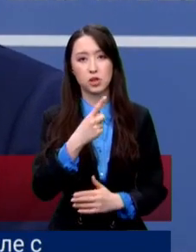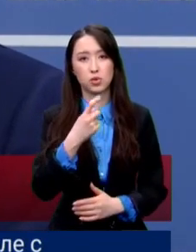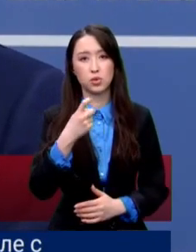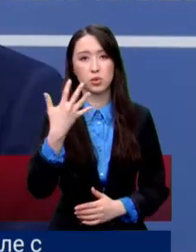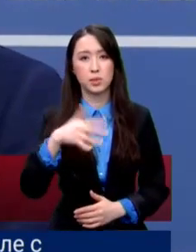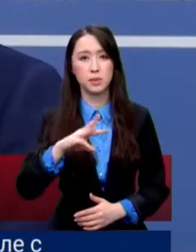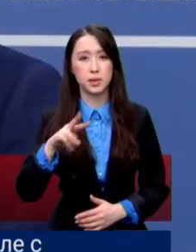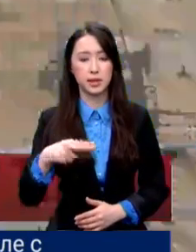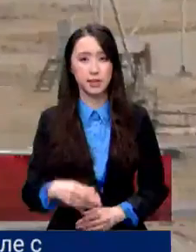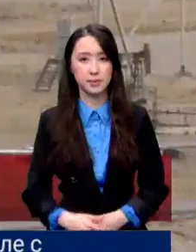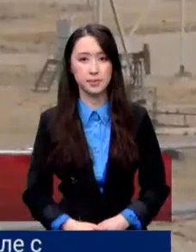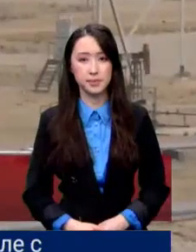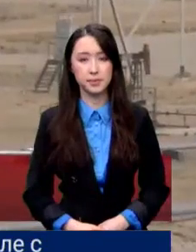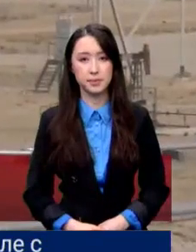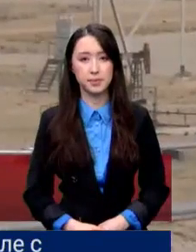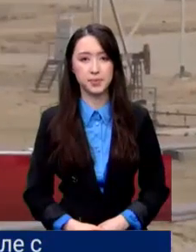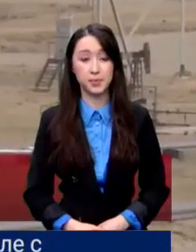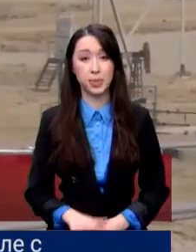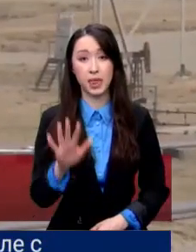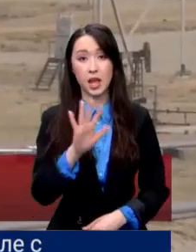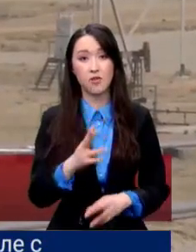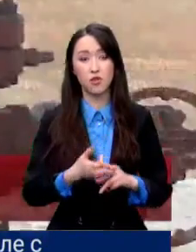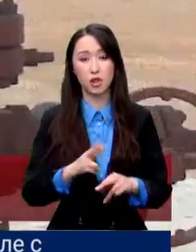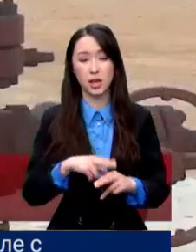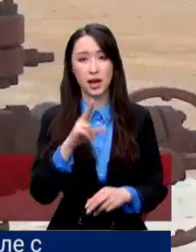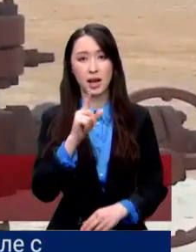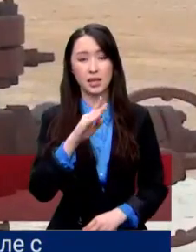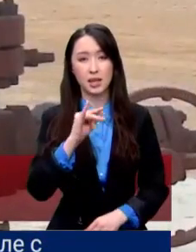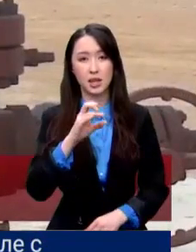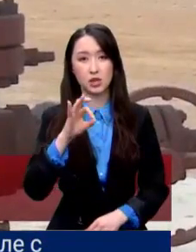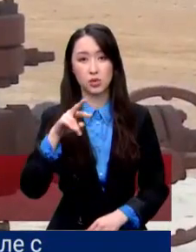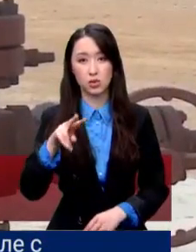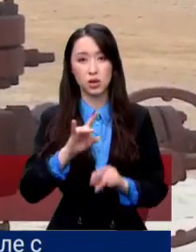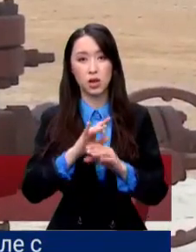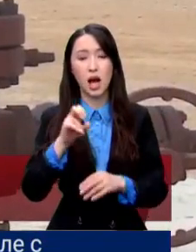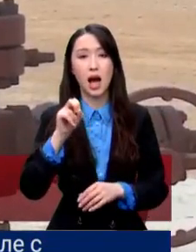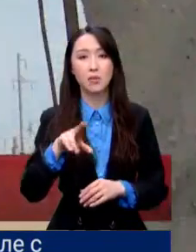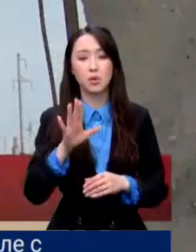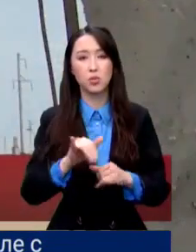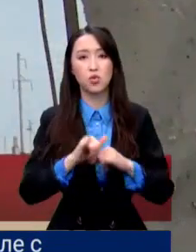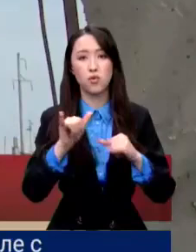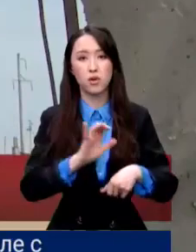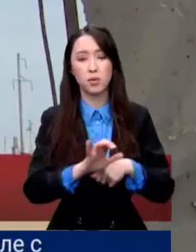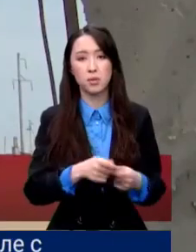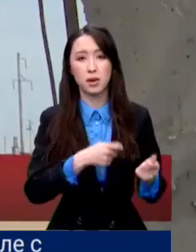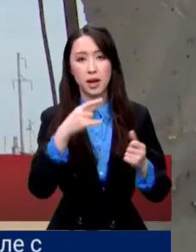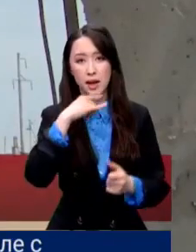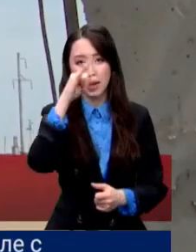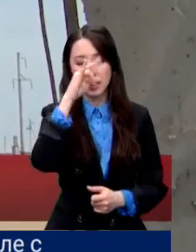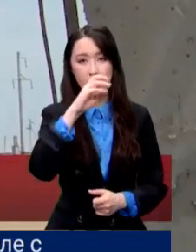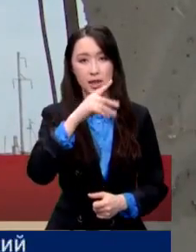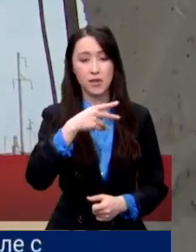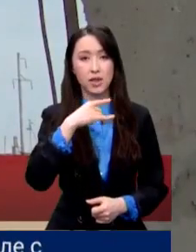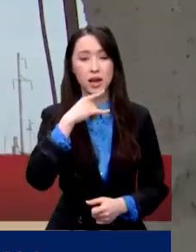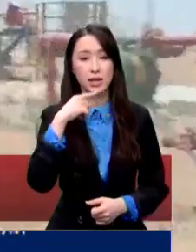100-150 миллиардов тенге. На фоне этого Кастрансойл заявил, что в апреле увеличит поставки казахстанской нефти в Россию и Китай